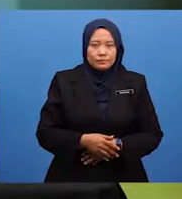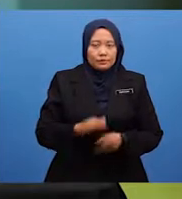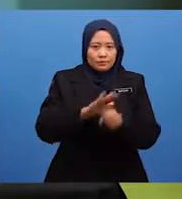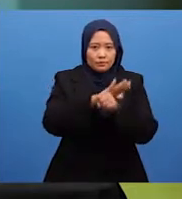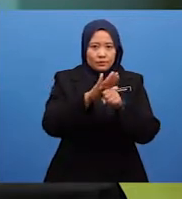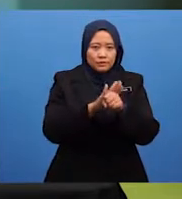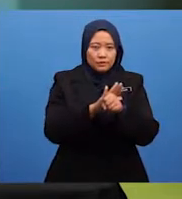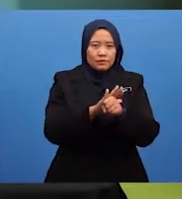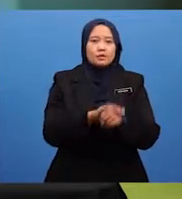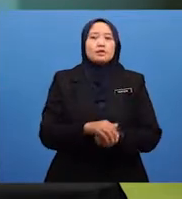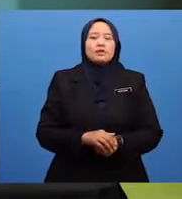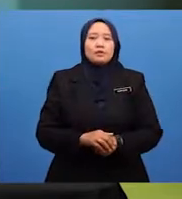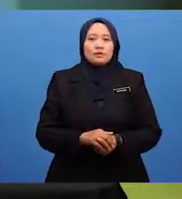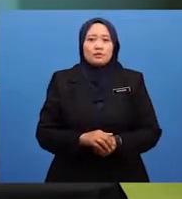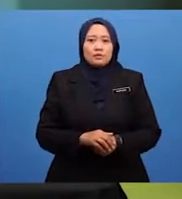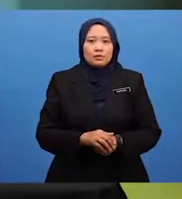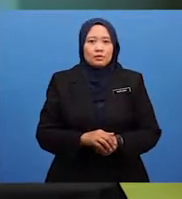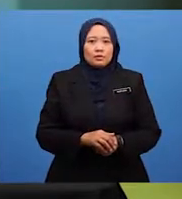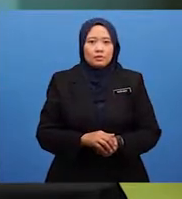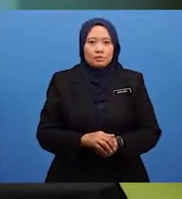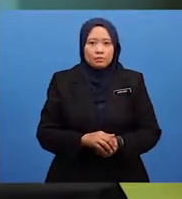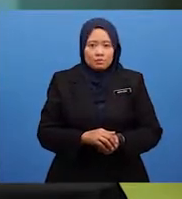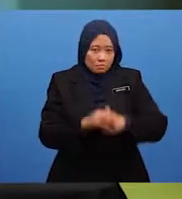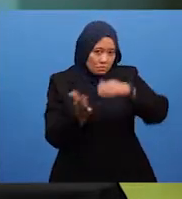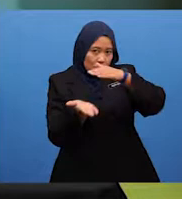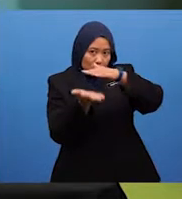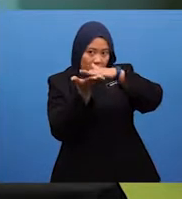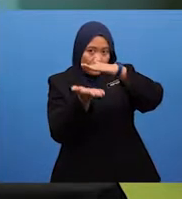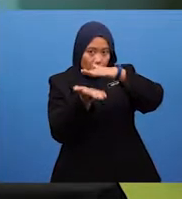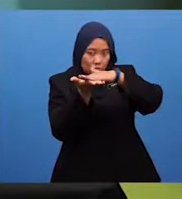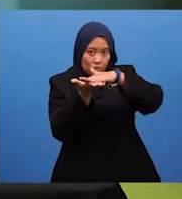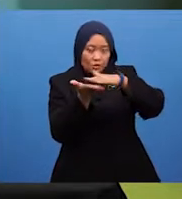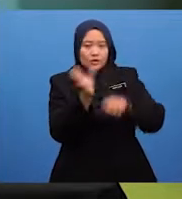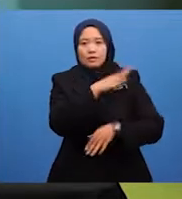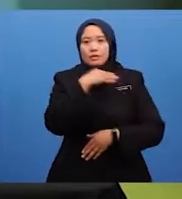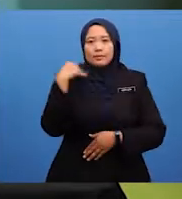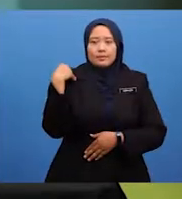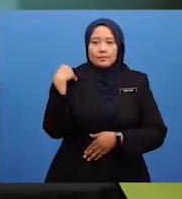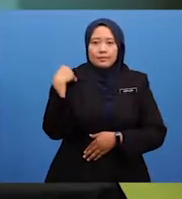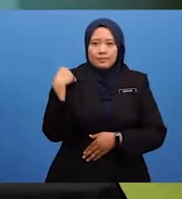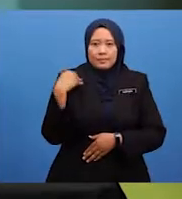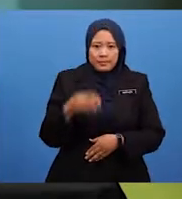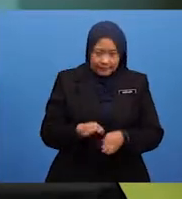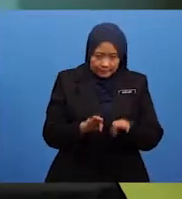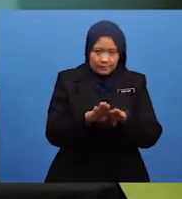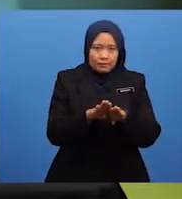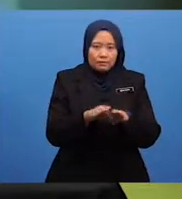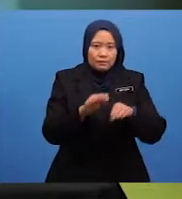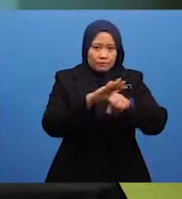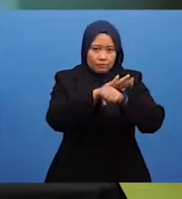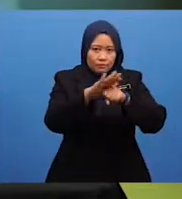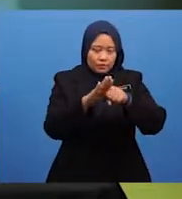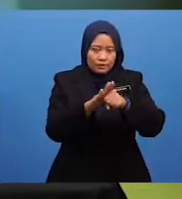Permukaan yang terlibat adalah permukaan bawah bekas tin ini dan permukaan